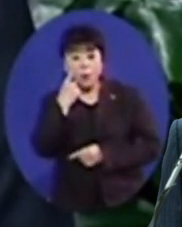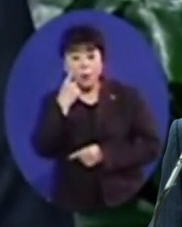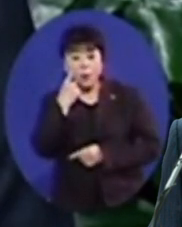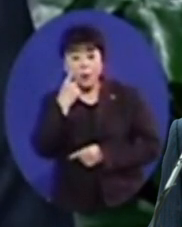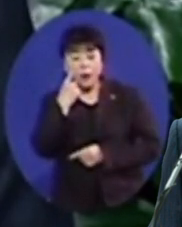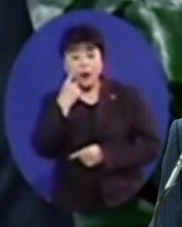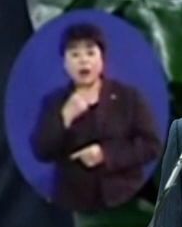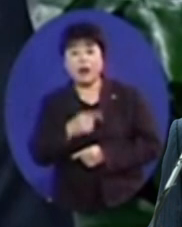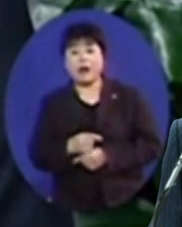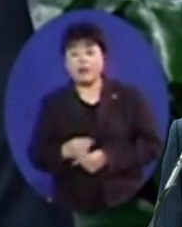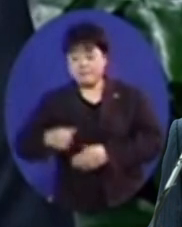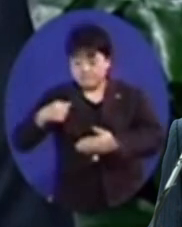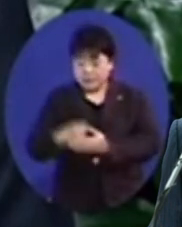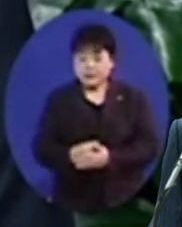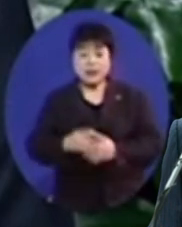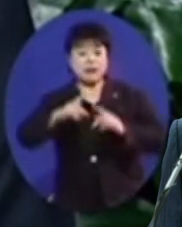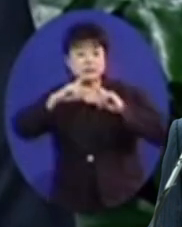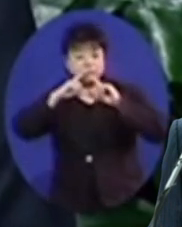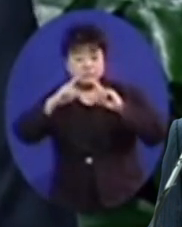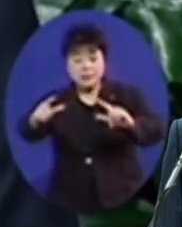이렇게 배짱 있는 말을 했습니다.